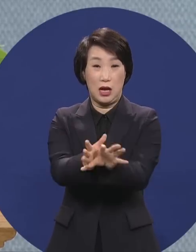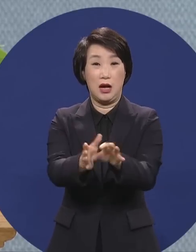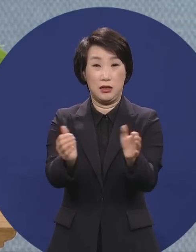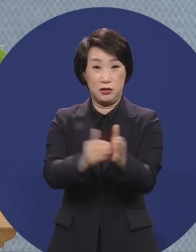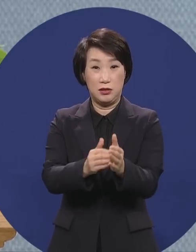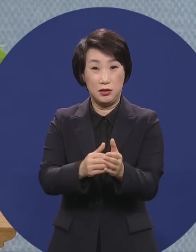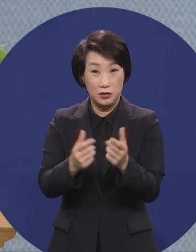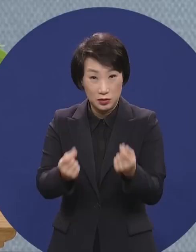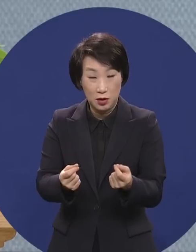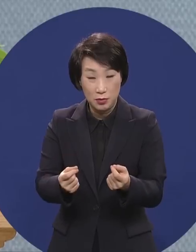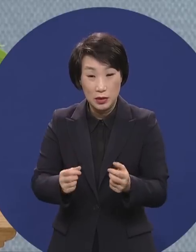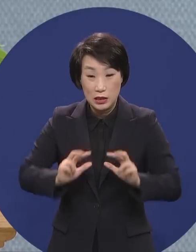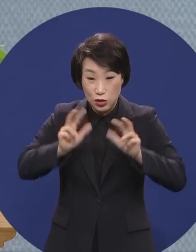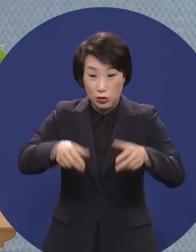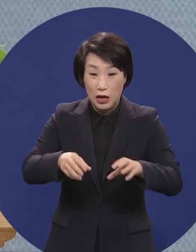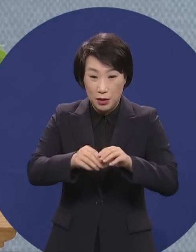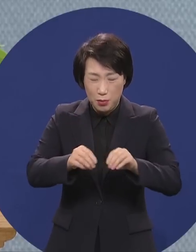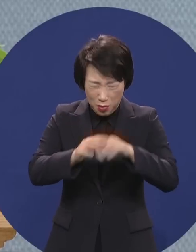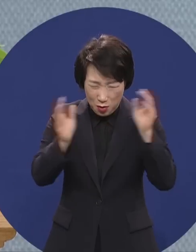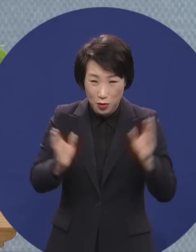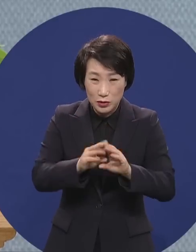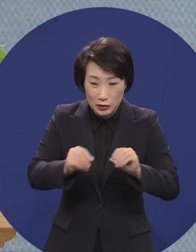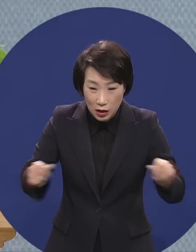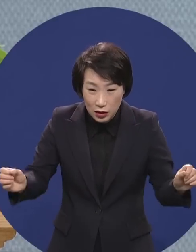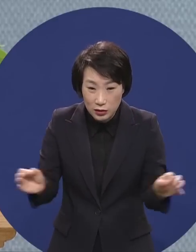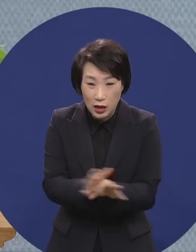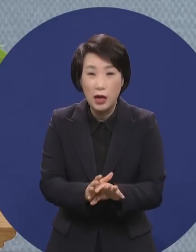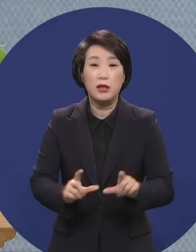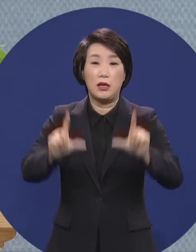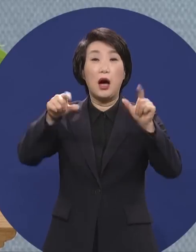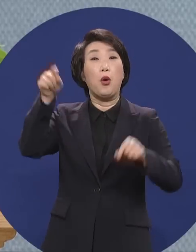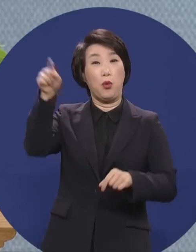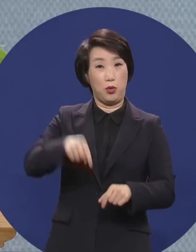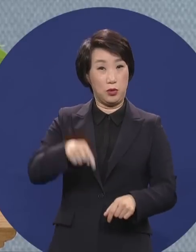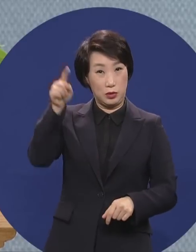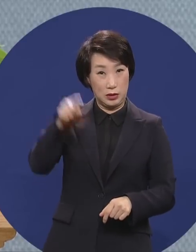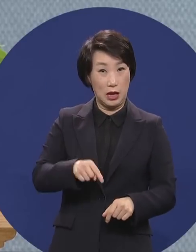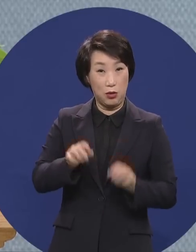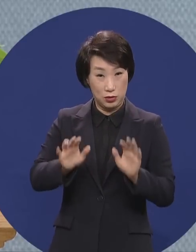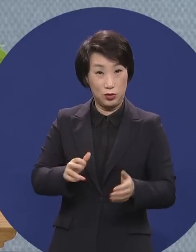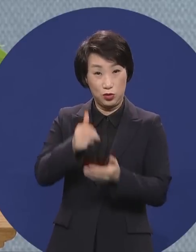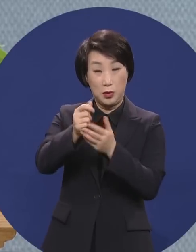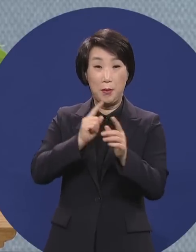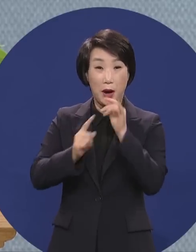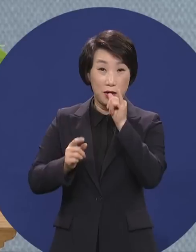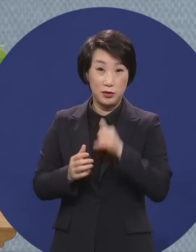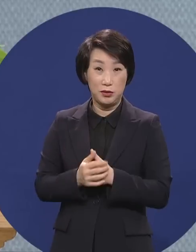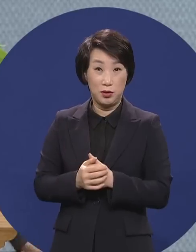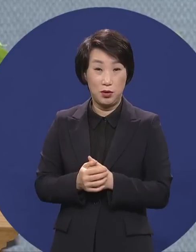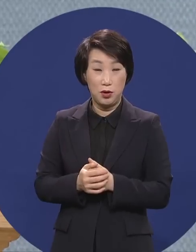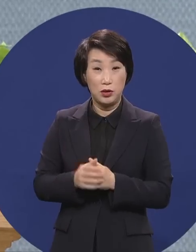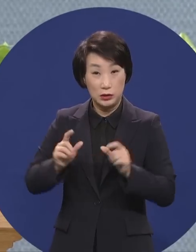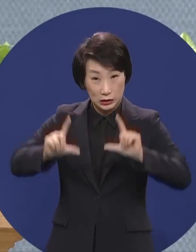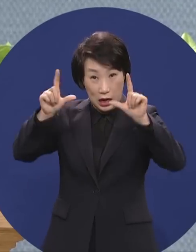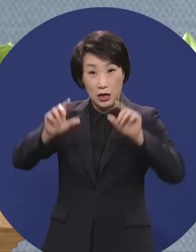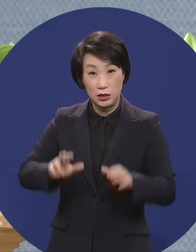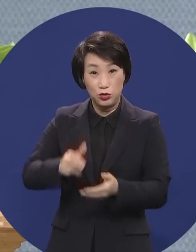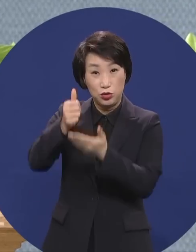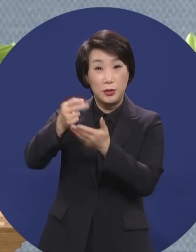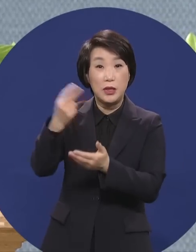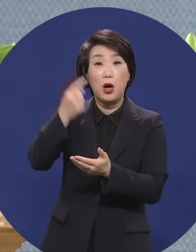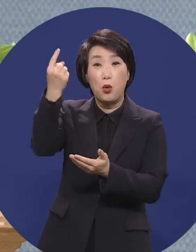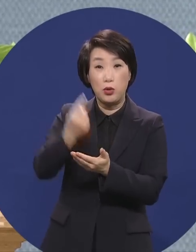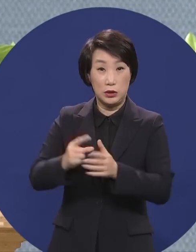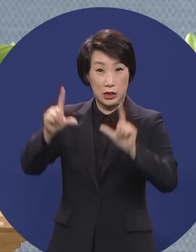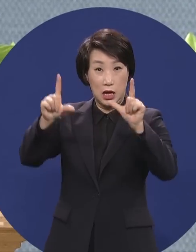떠나가고 지구의 체질은 녹아 없어지는 날이 올 것이라고 주님 말씀하셨는데, 그날이 주님의 재림의